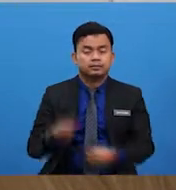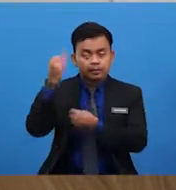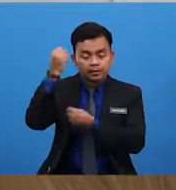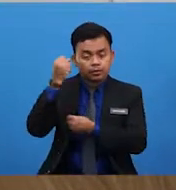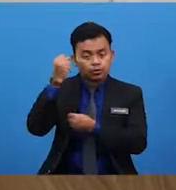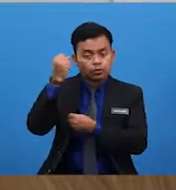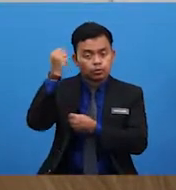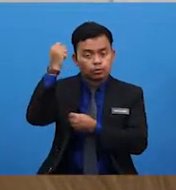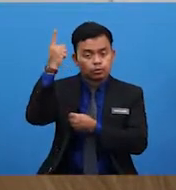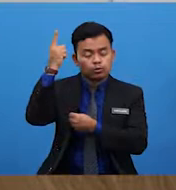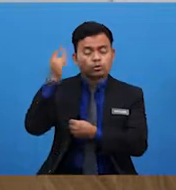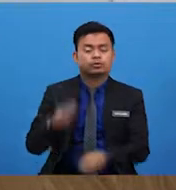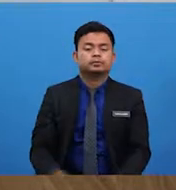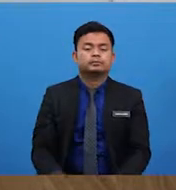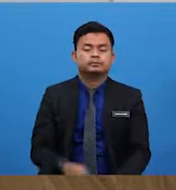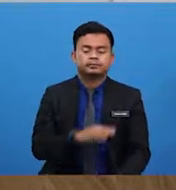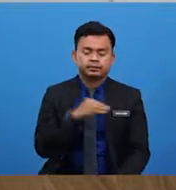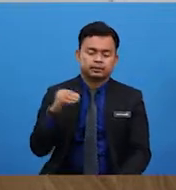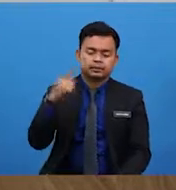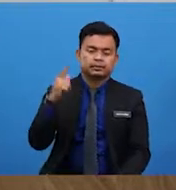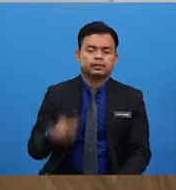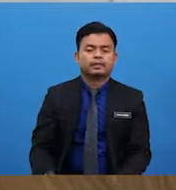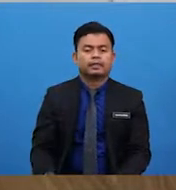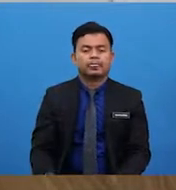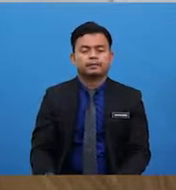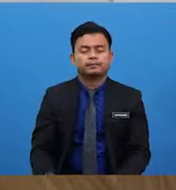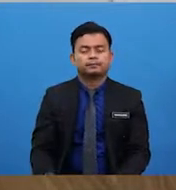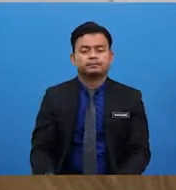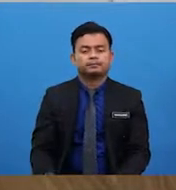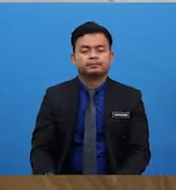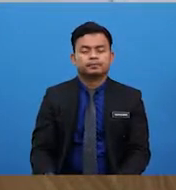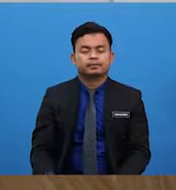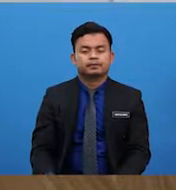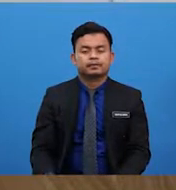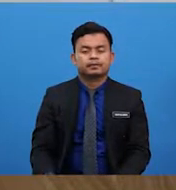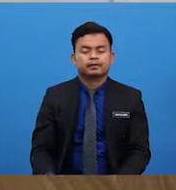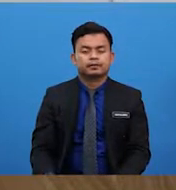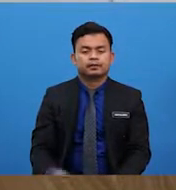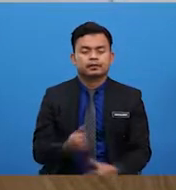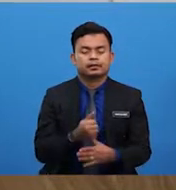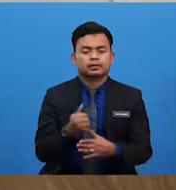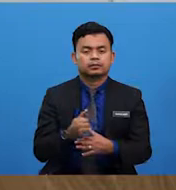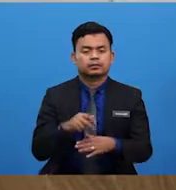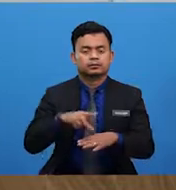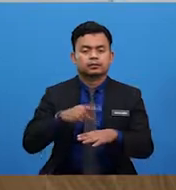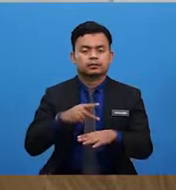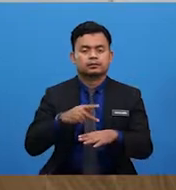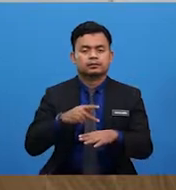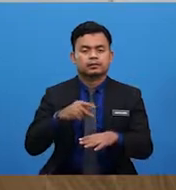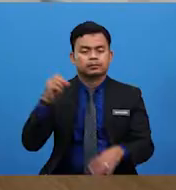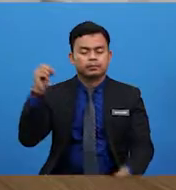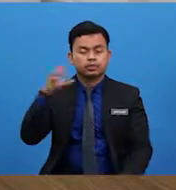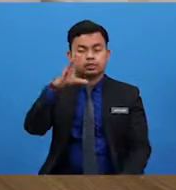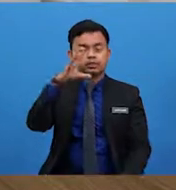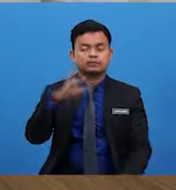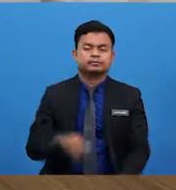tuh yaitu Panggil pengusaha Thailand dan dinilai sebagai imbangan memancar atau radio hanya jenis